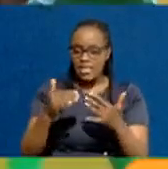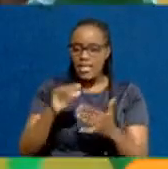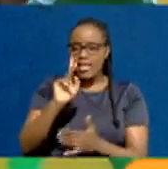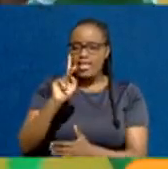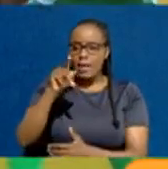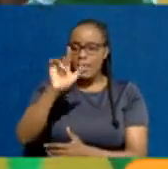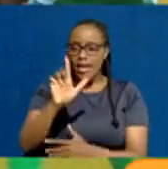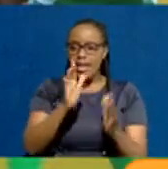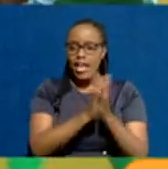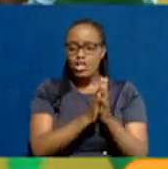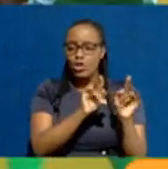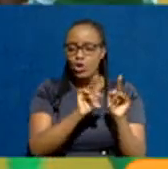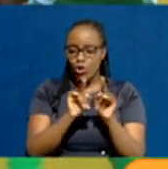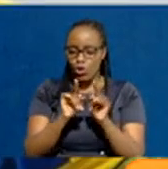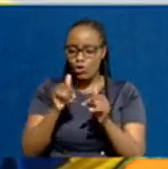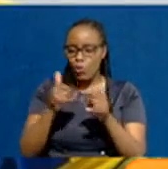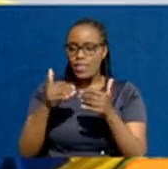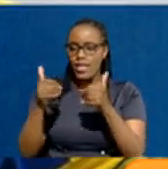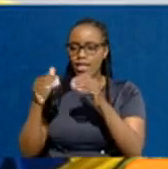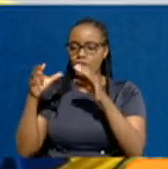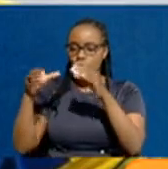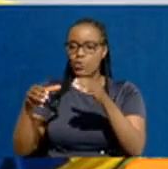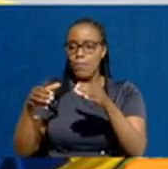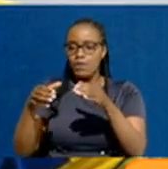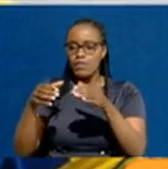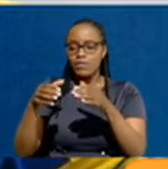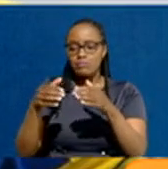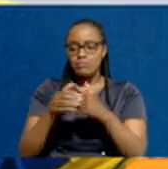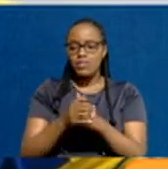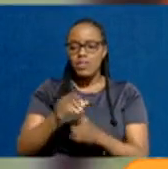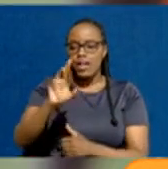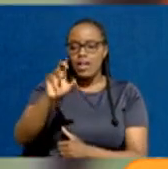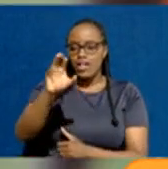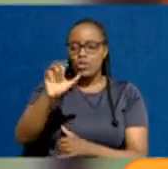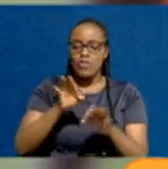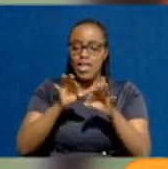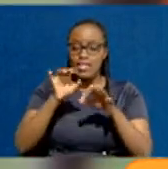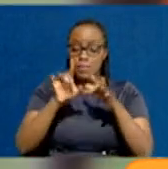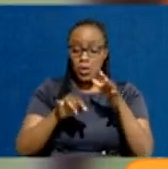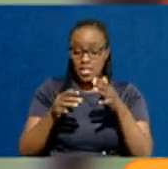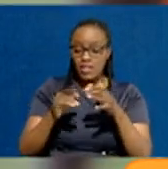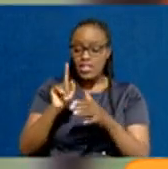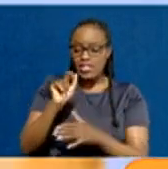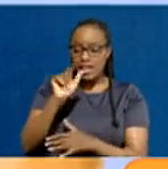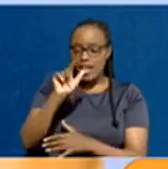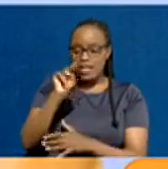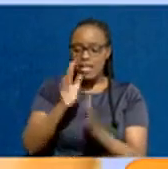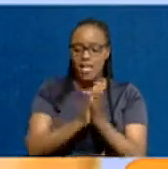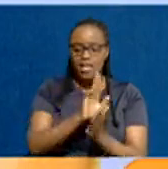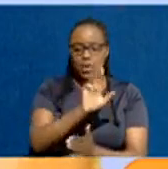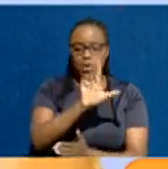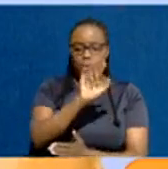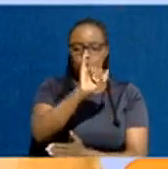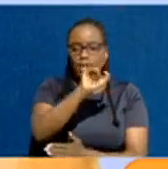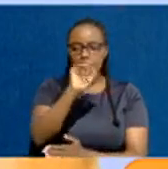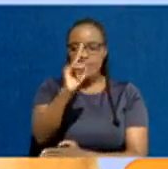ya taifa ya Emerging Stars kwa vijana wasiozidi umri wa miaka 23, Rachel anatuambia kuwa ni Talanta na Ulinzi pekee ambao